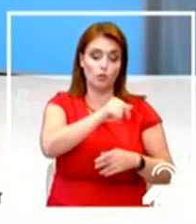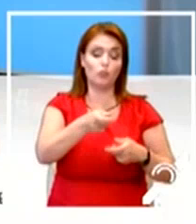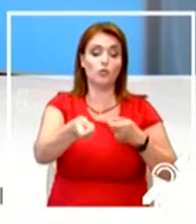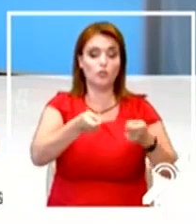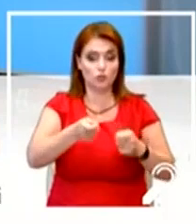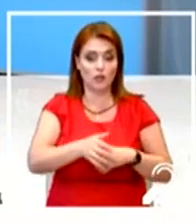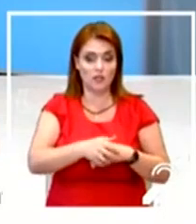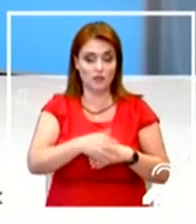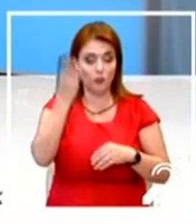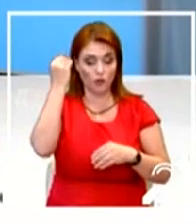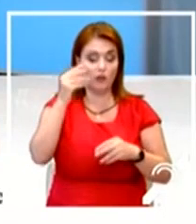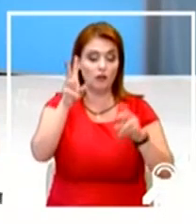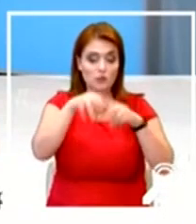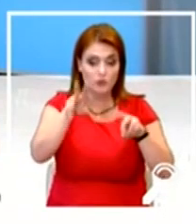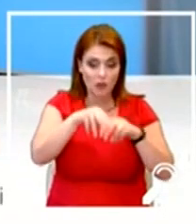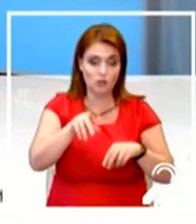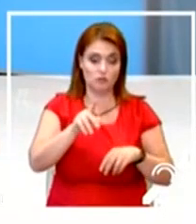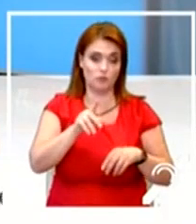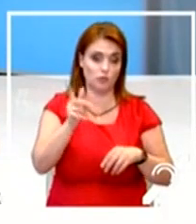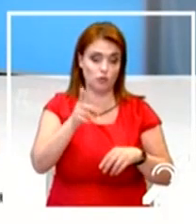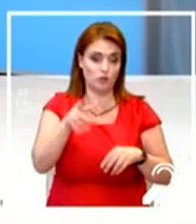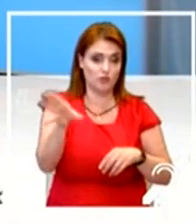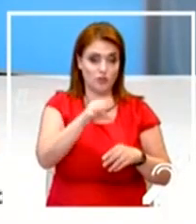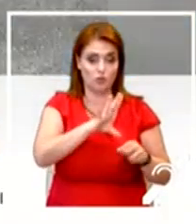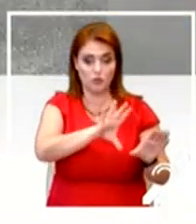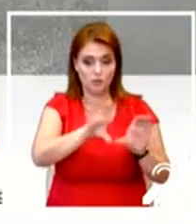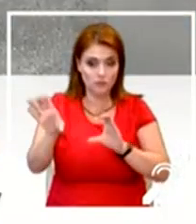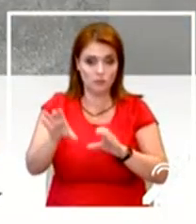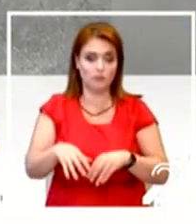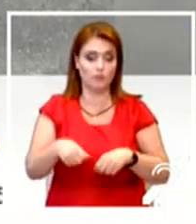săi drepturile și libertăților garantate de lege.